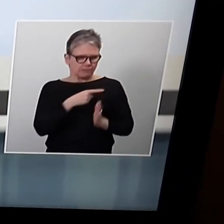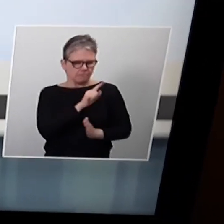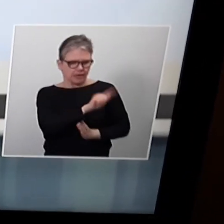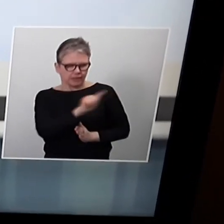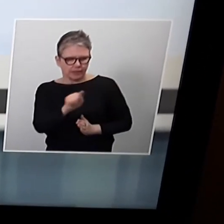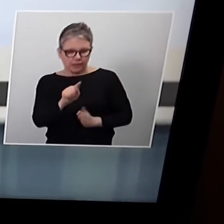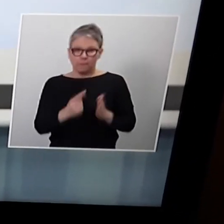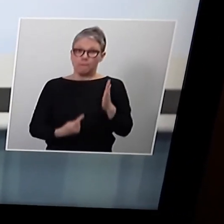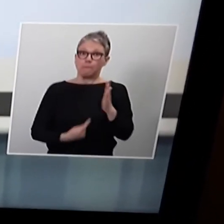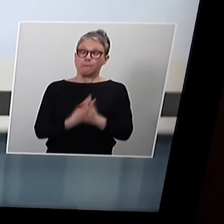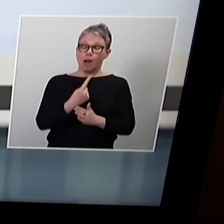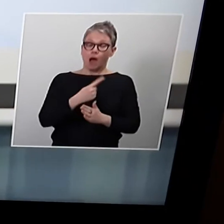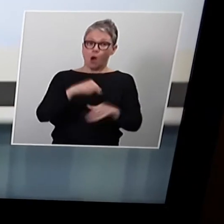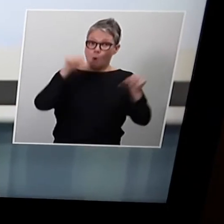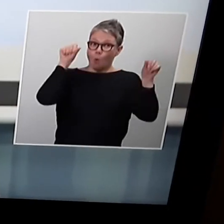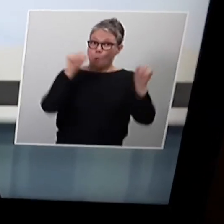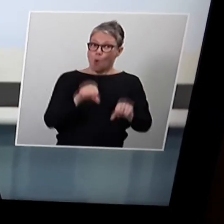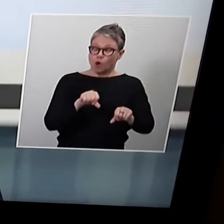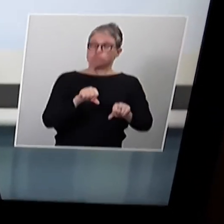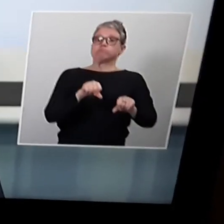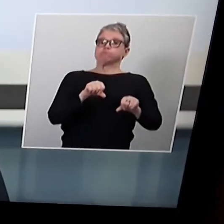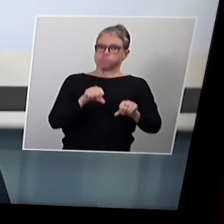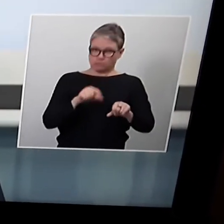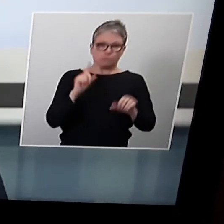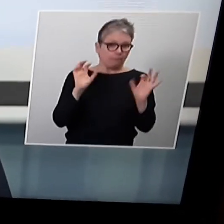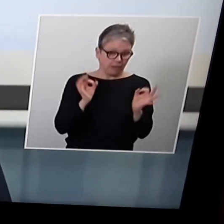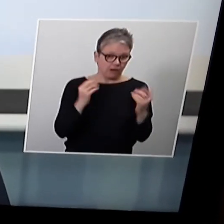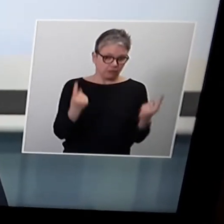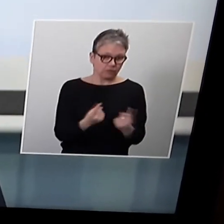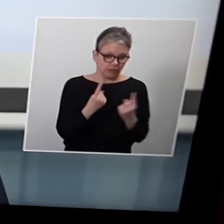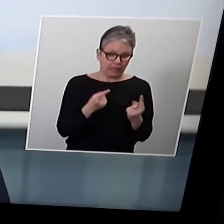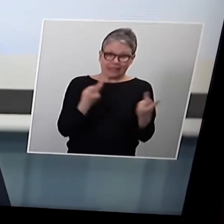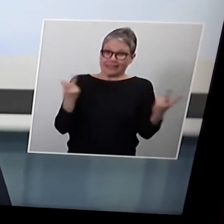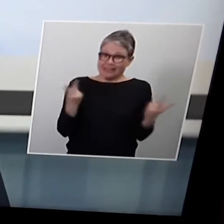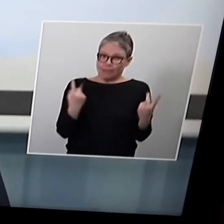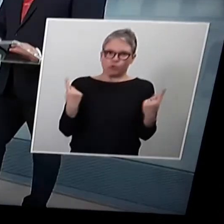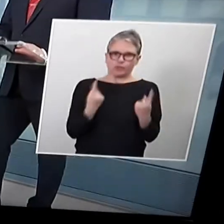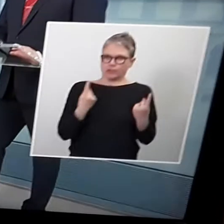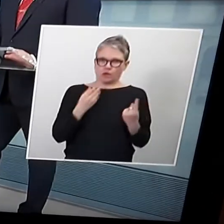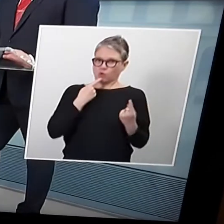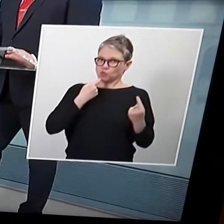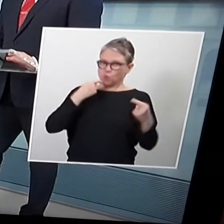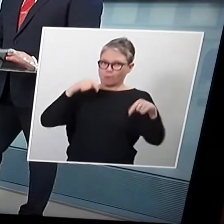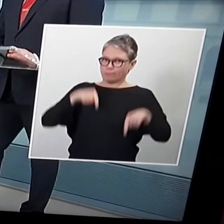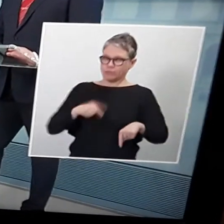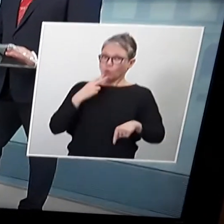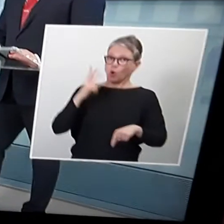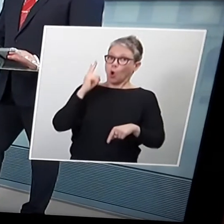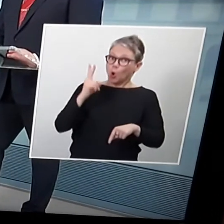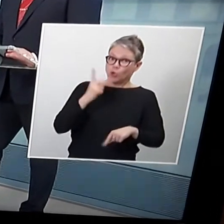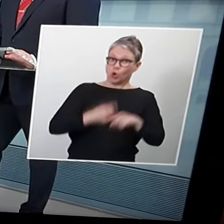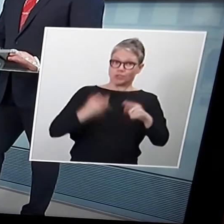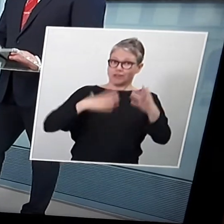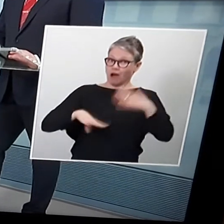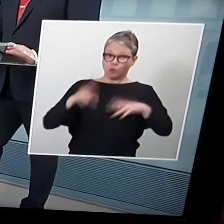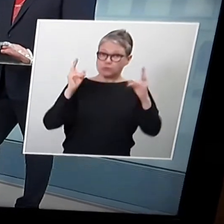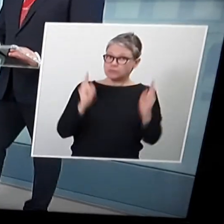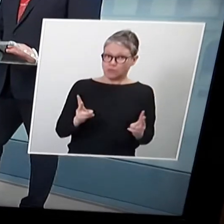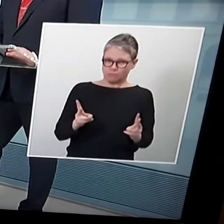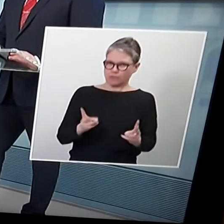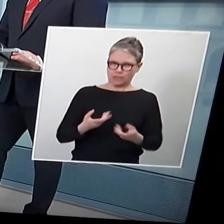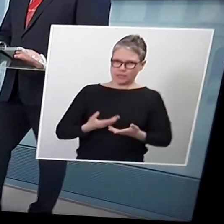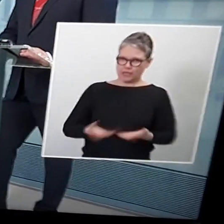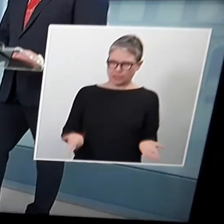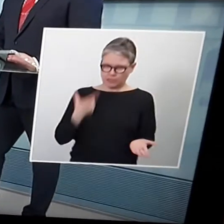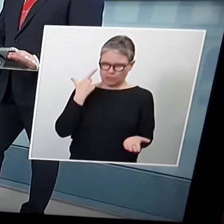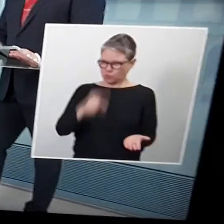käy sitten, kun käy todella huonosti. Ja sellaisen tilanteen sen en usko, että kukaan suomalainen oikeasti haluaa siis joutua.